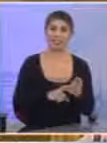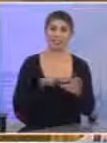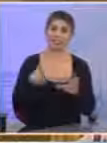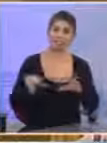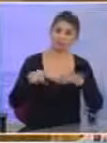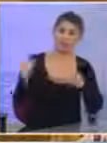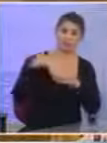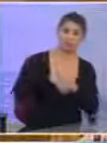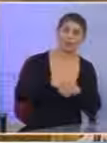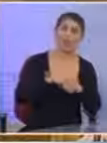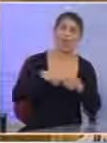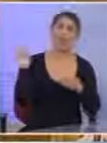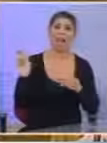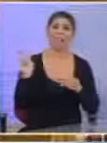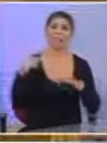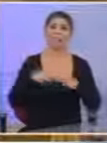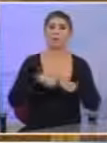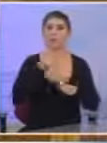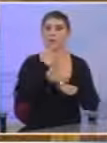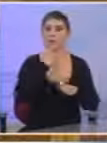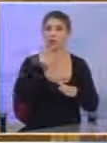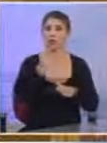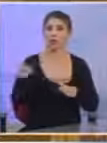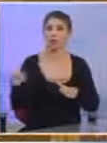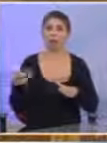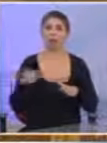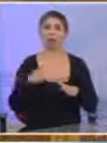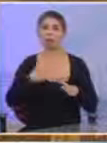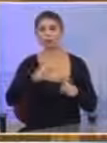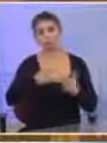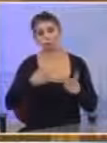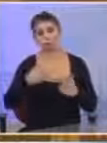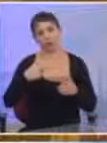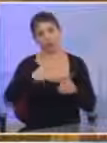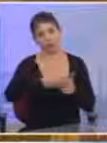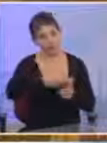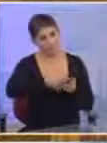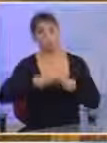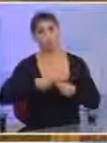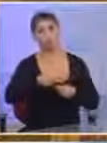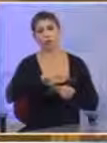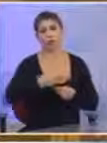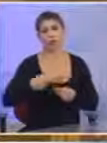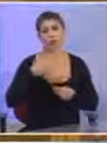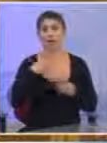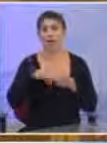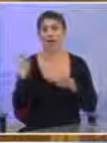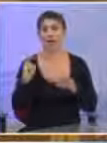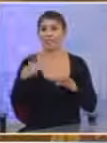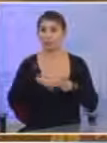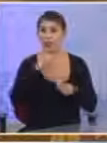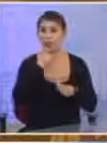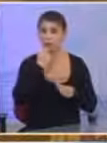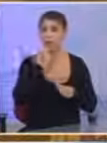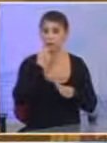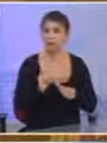προχωρούν σε άρση του τραπεζικού απορρίτου των δανειοληπτών. Σύμφωνα με την αιτιολογική έκθεση, η άρση κρίθηκε απαραίτητη,